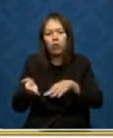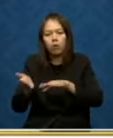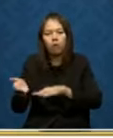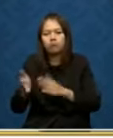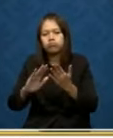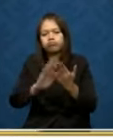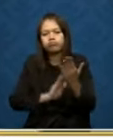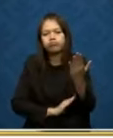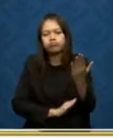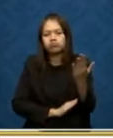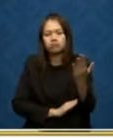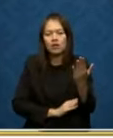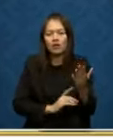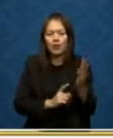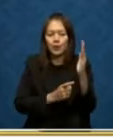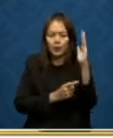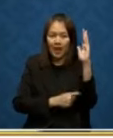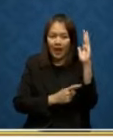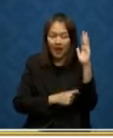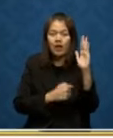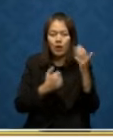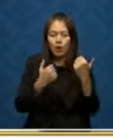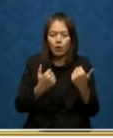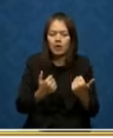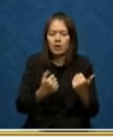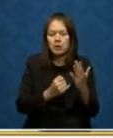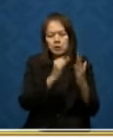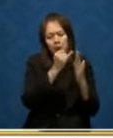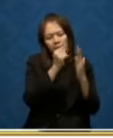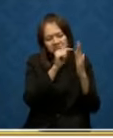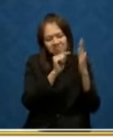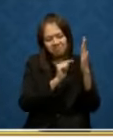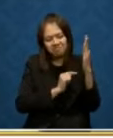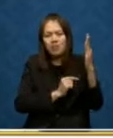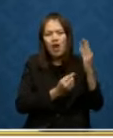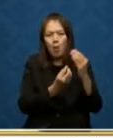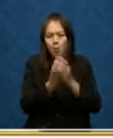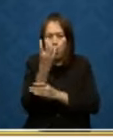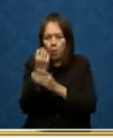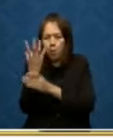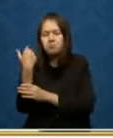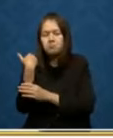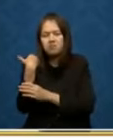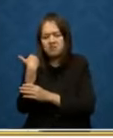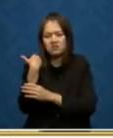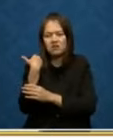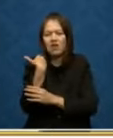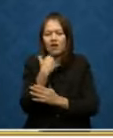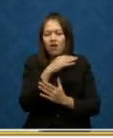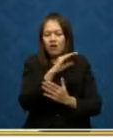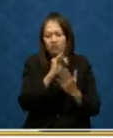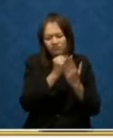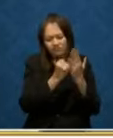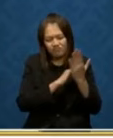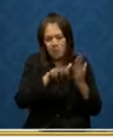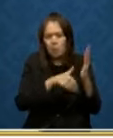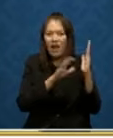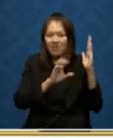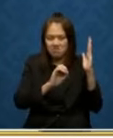ยางพาราวันนี้นะครับมีเทพเกือบทุกจังหวัดนะครับร่วมๆ 50กว่าจังหวัดจาก 7776จังหวัด